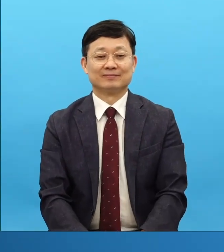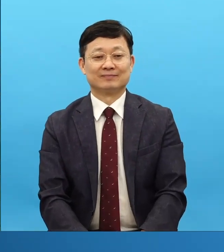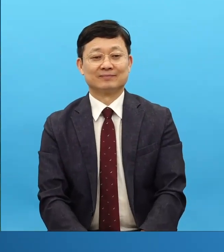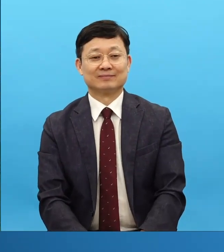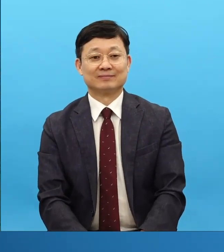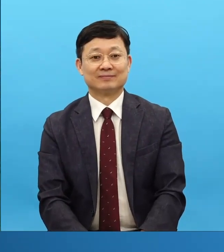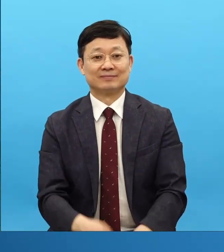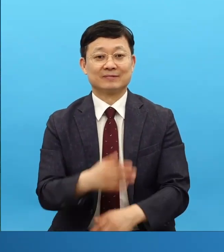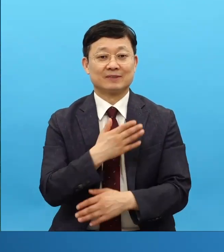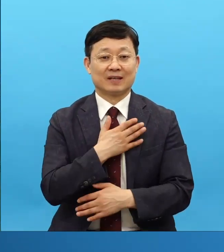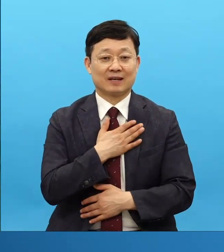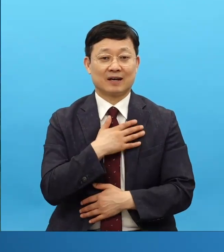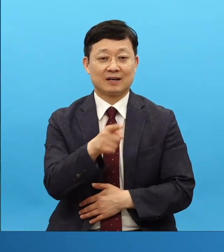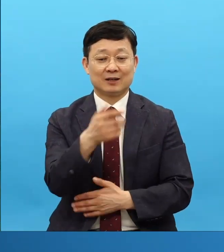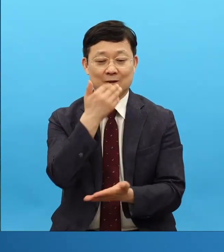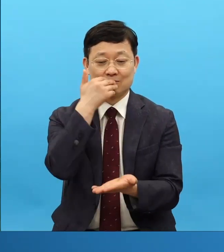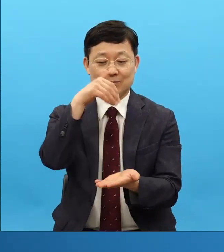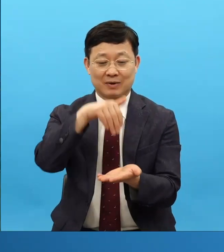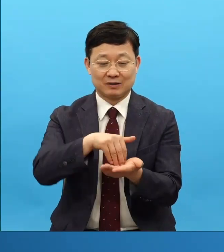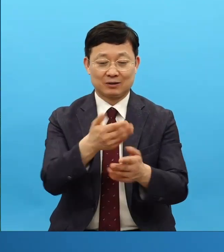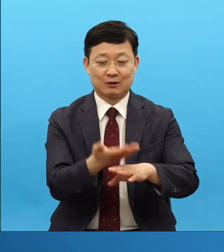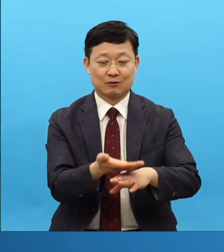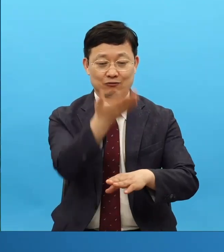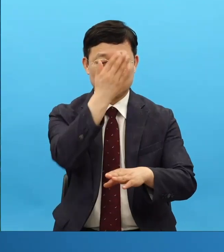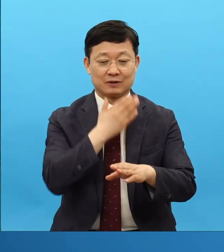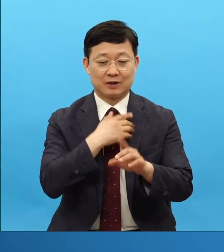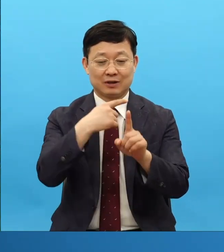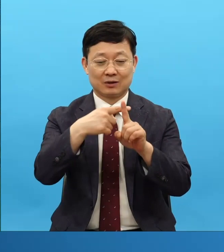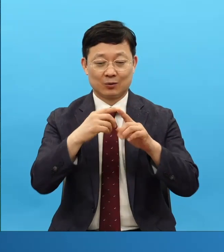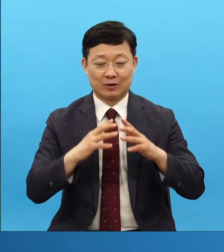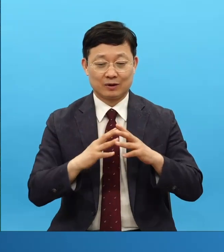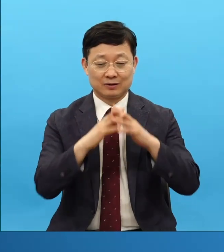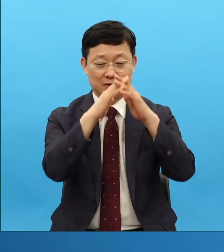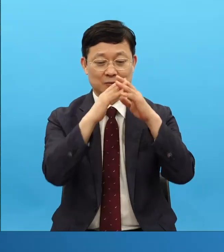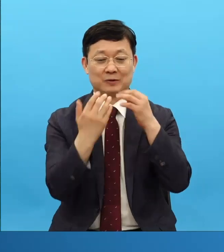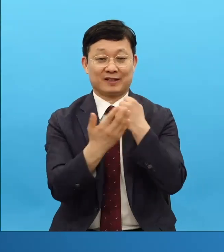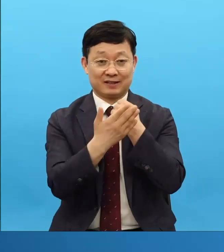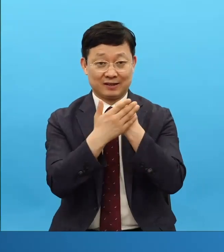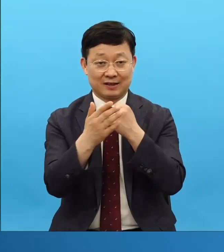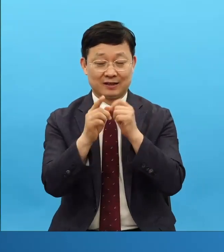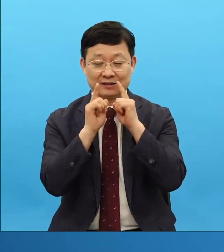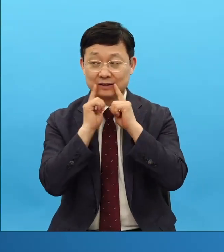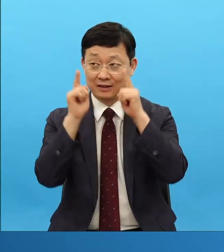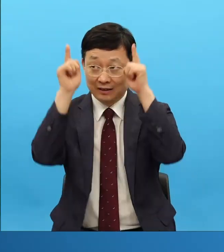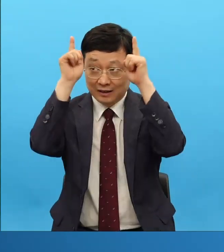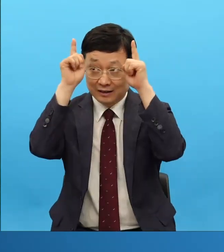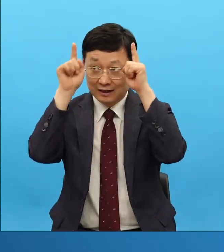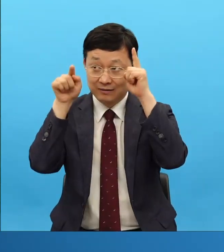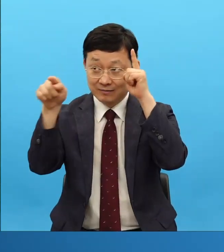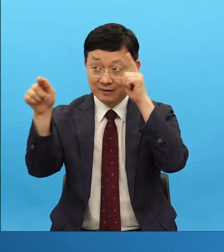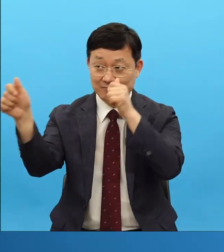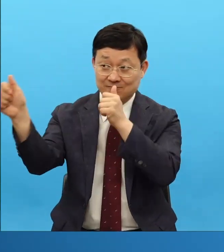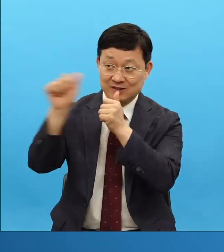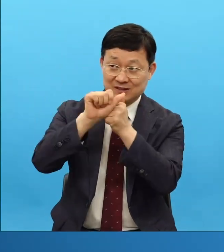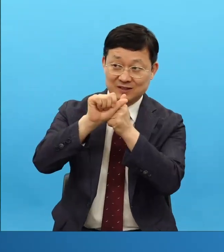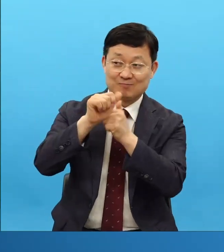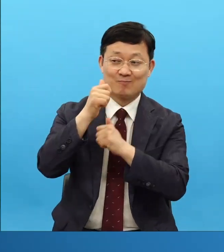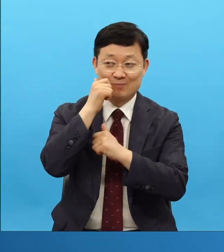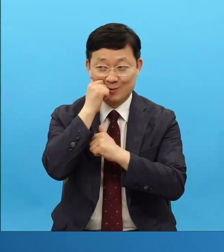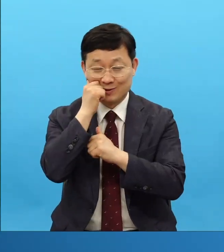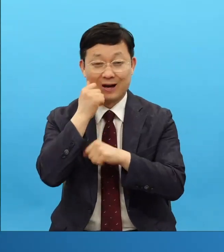내가 이 반석 위에 내 교회를 세우리니 음부의 권세가 이기지